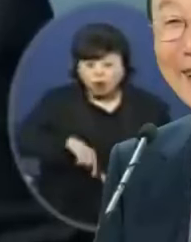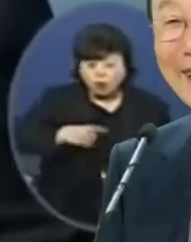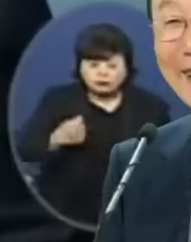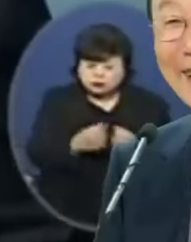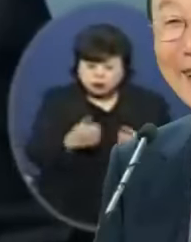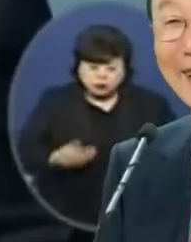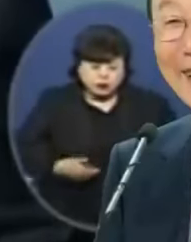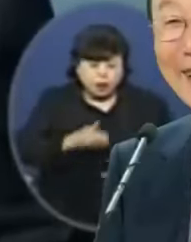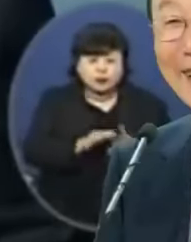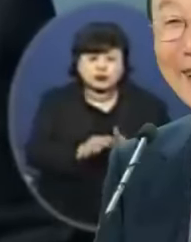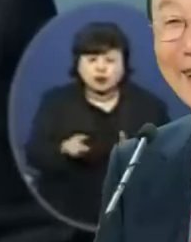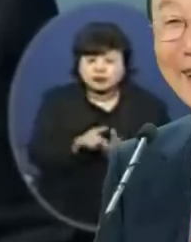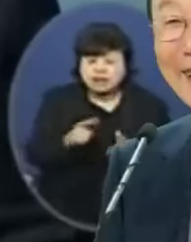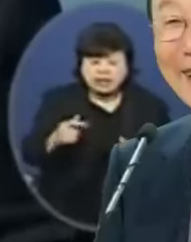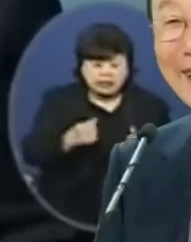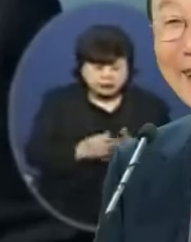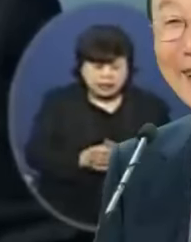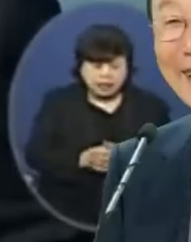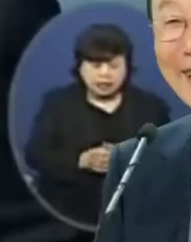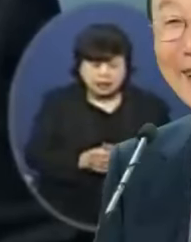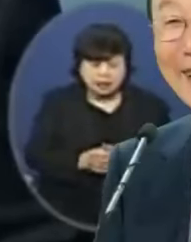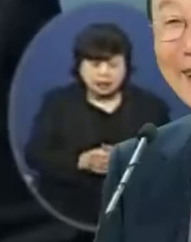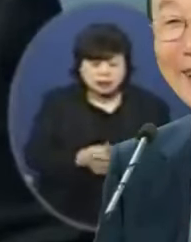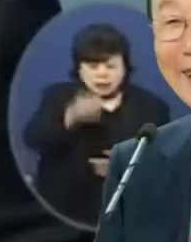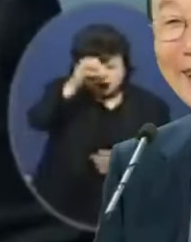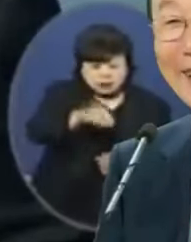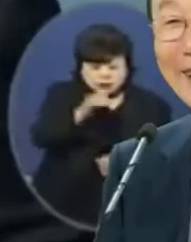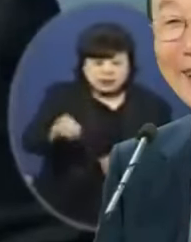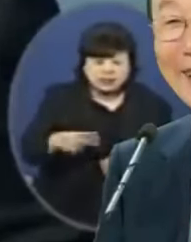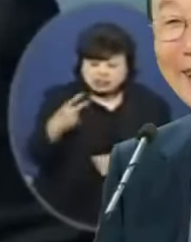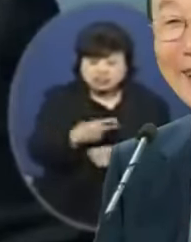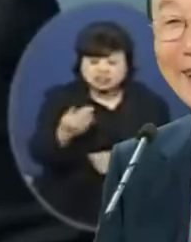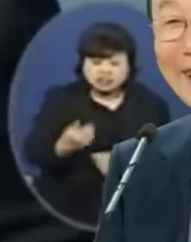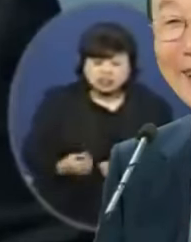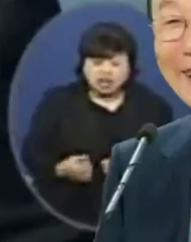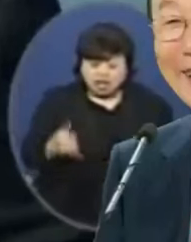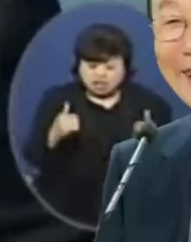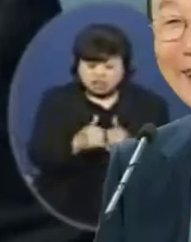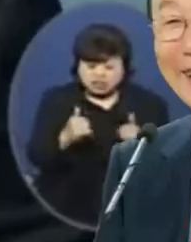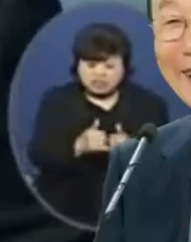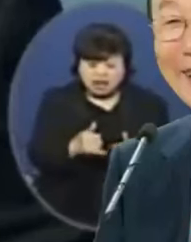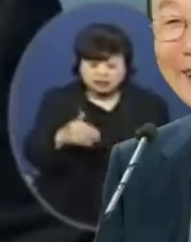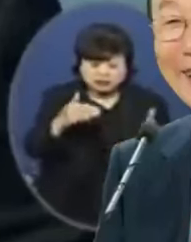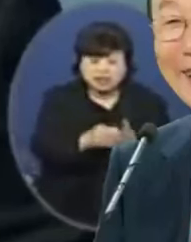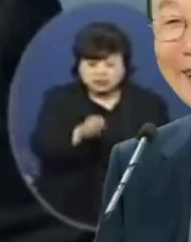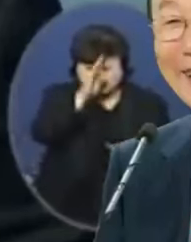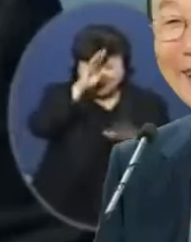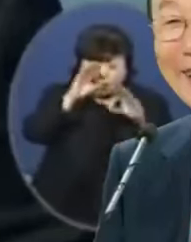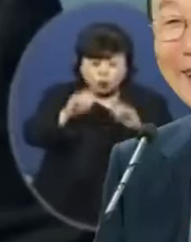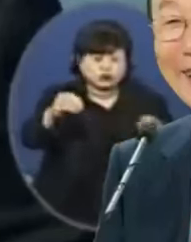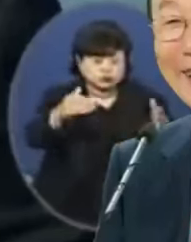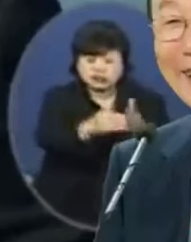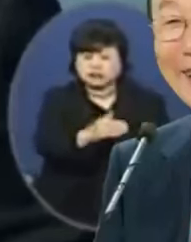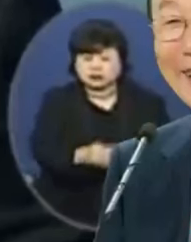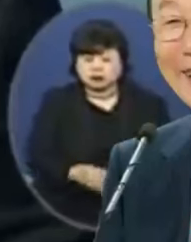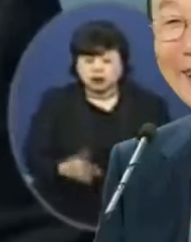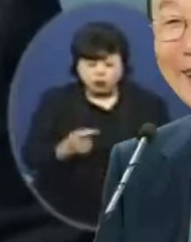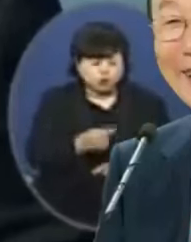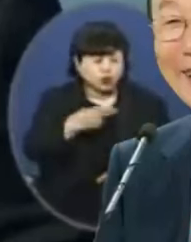혼자서 믿지 않기 때문에 그렇지 않느냐? 십자가에서 2000년 전에 싸움은 이미 끝나버리고 전쟁은 끝났다. 내가 싸울 원수가